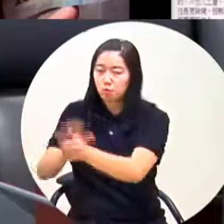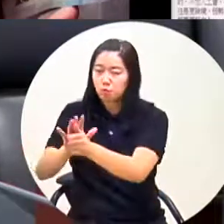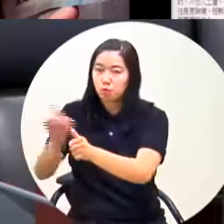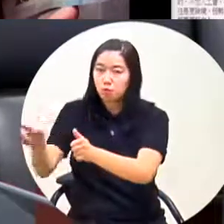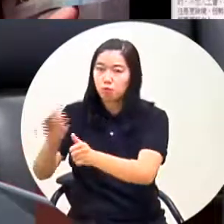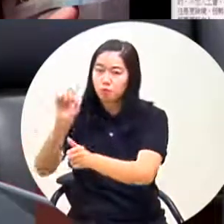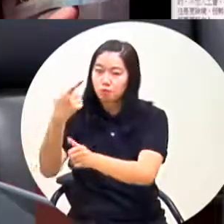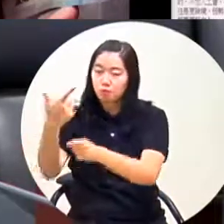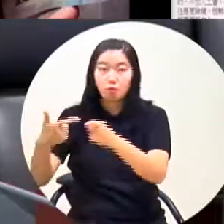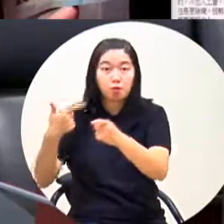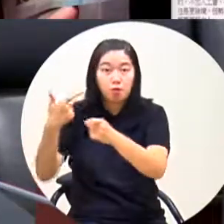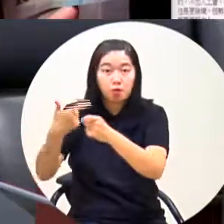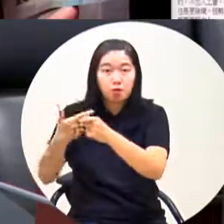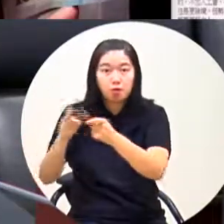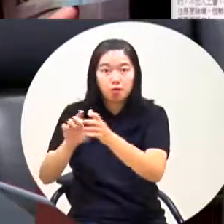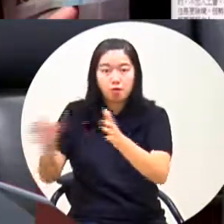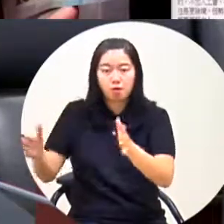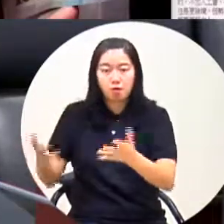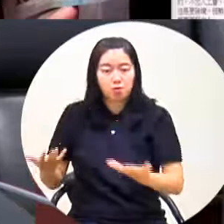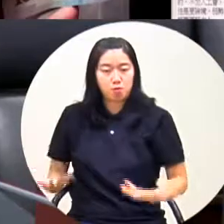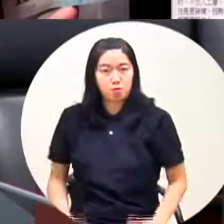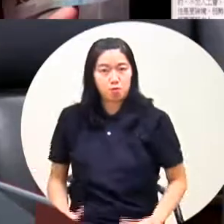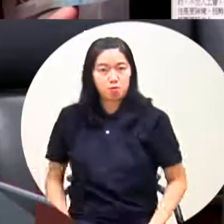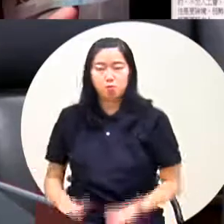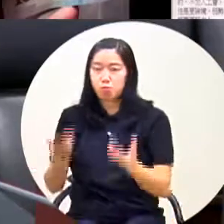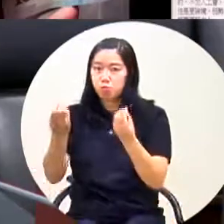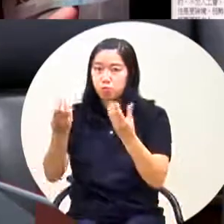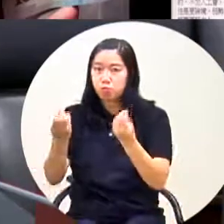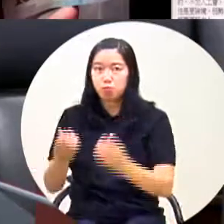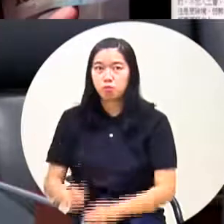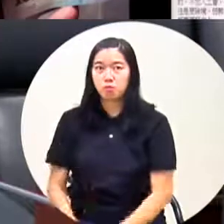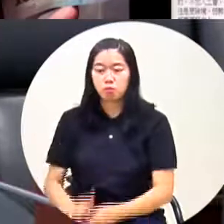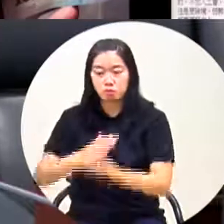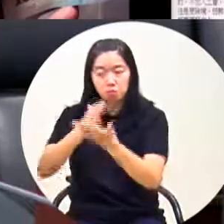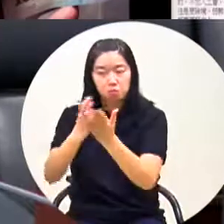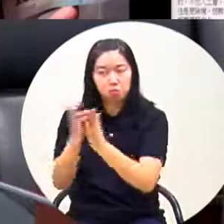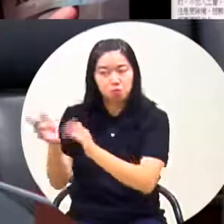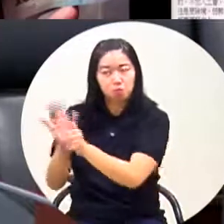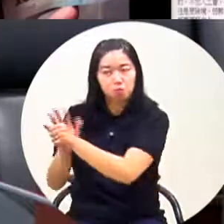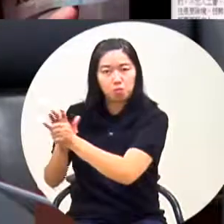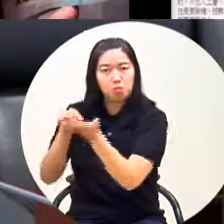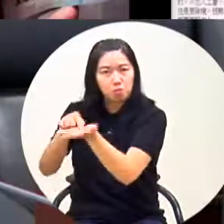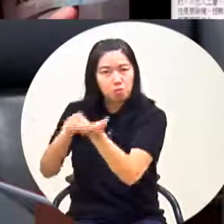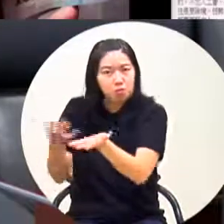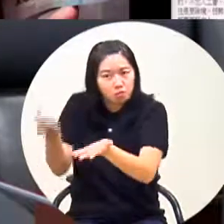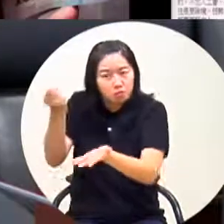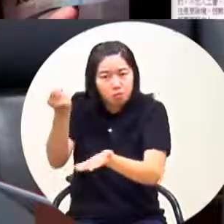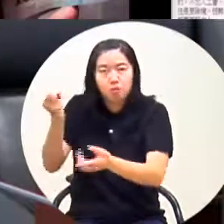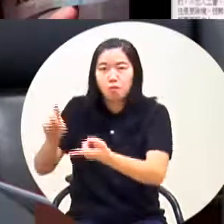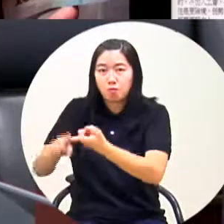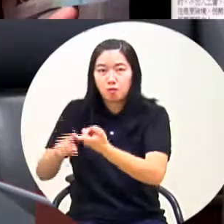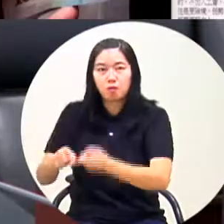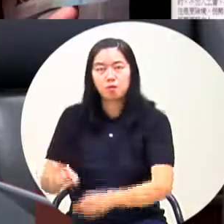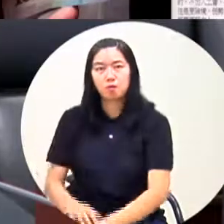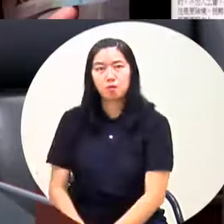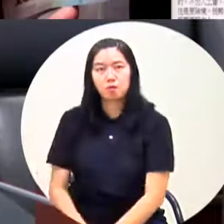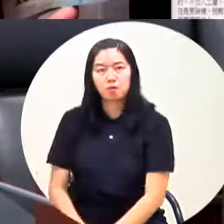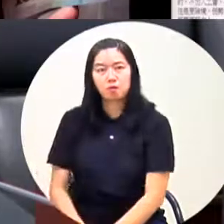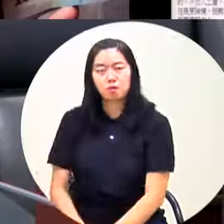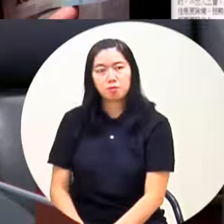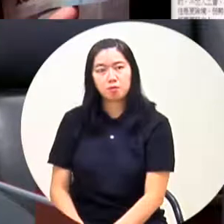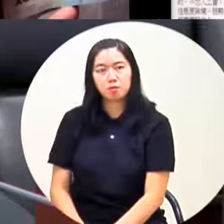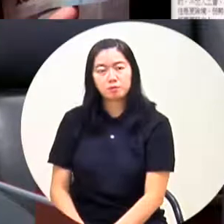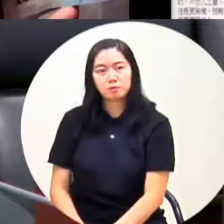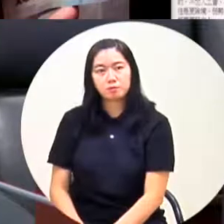16年周休都没休，还是等等，应该帮她争取更多的权益，不是说一些